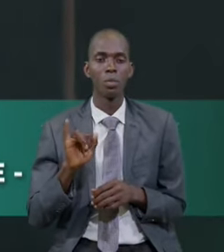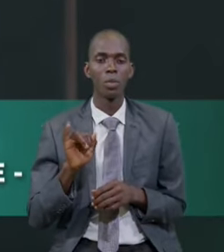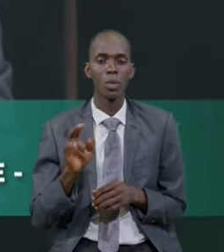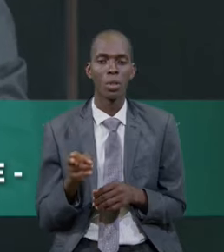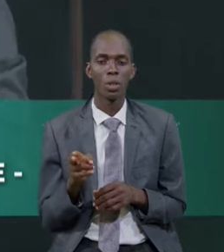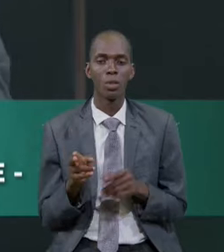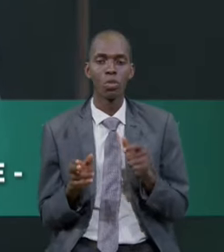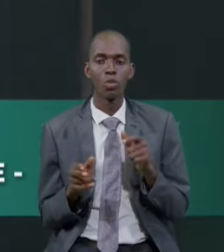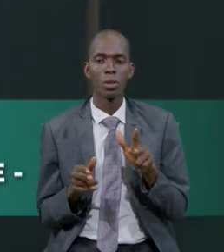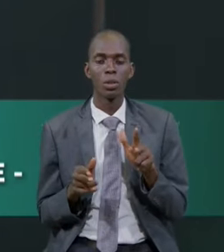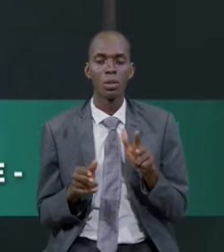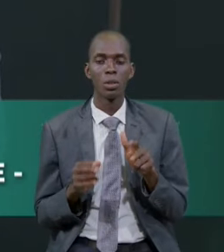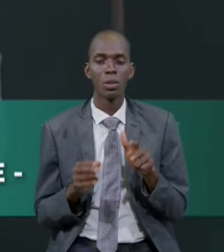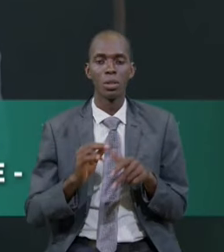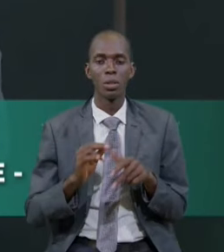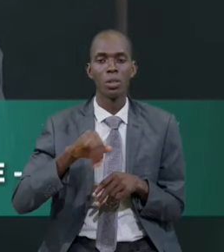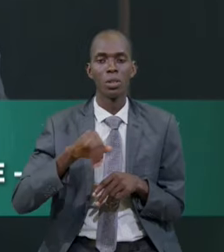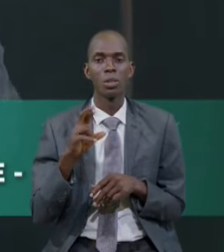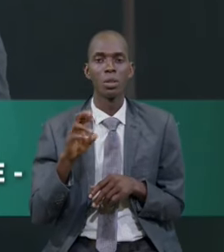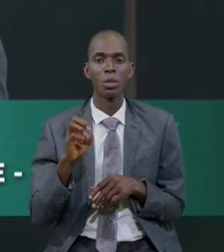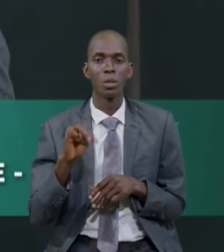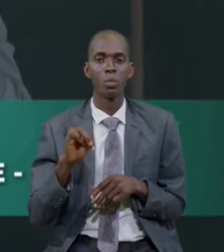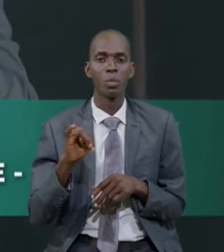Jérémie 23, 4.